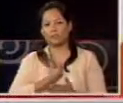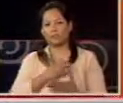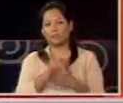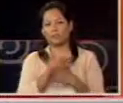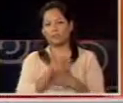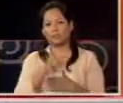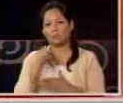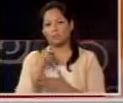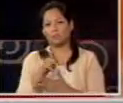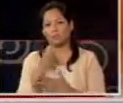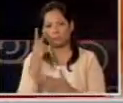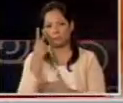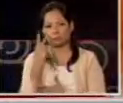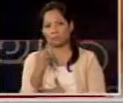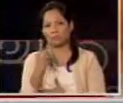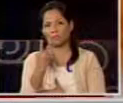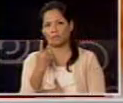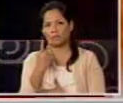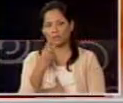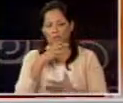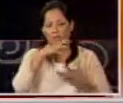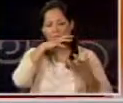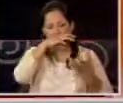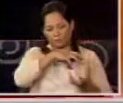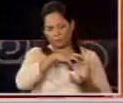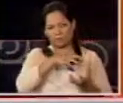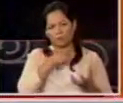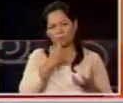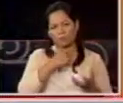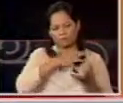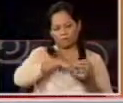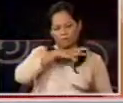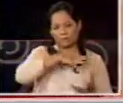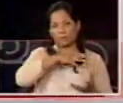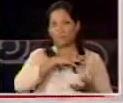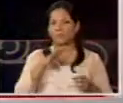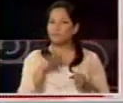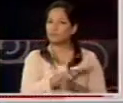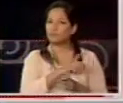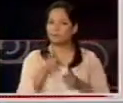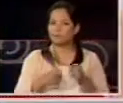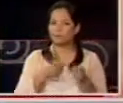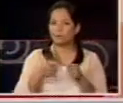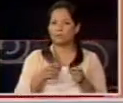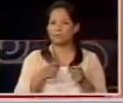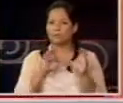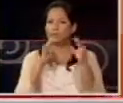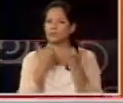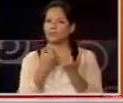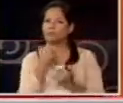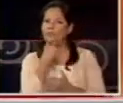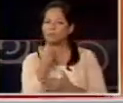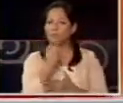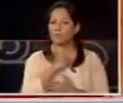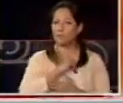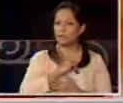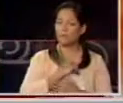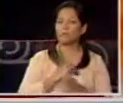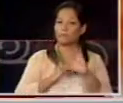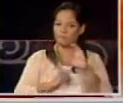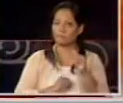siguro ang kailangan natin tingnan na yung bulk of shares na kanino. Yung full control ng kumpanya ay na kanino. Na kay